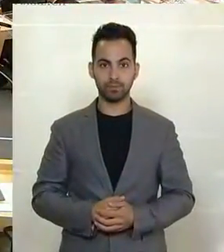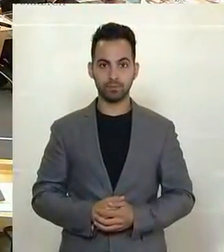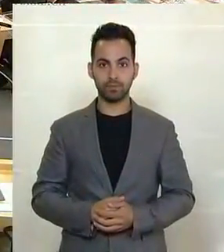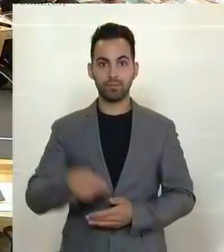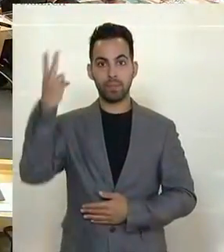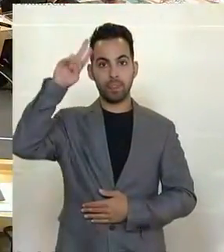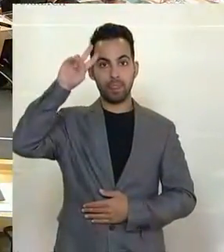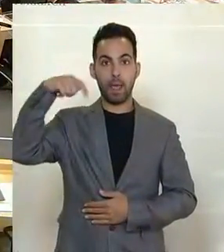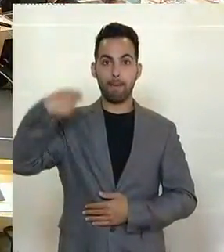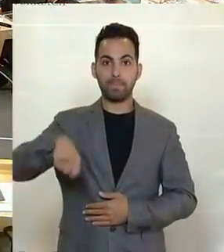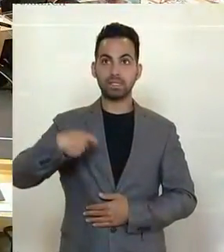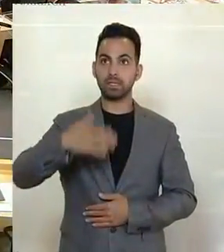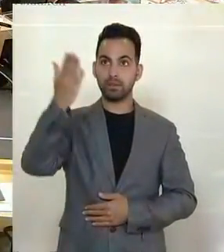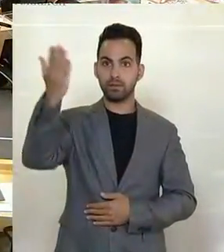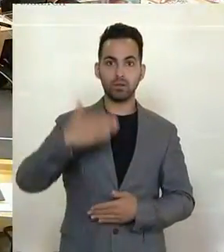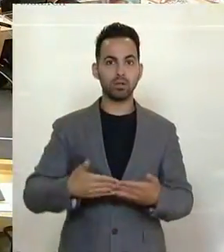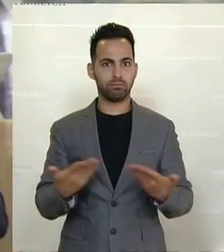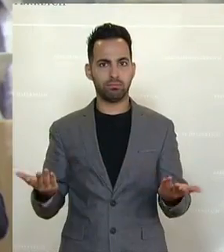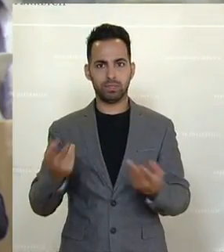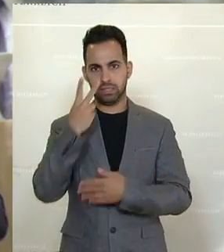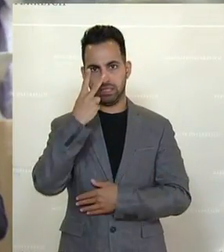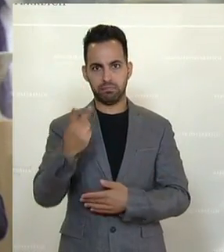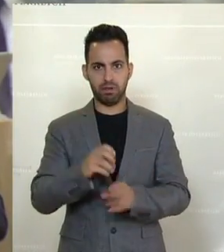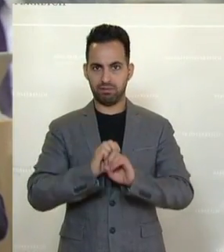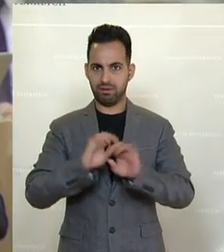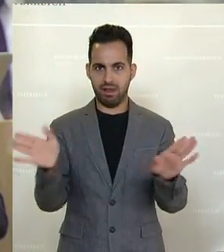Herr Präsident, es ist eine offenkundige Tatsache,